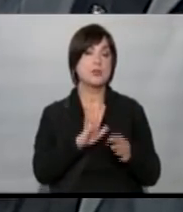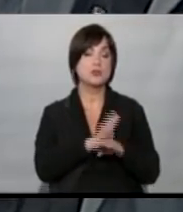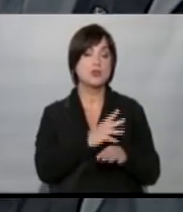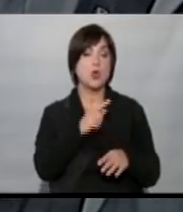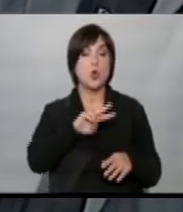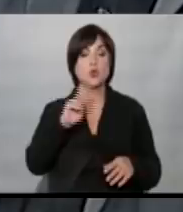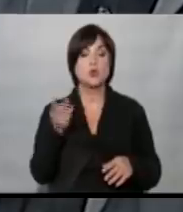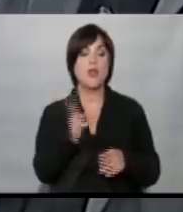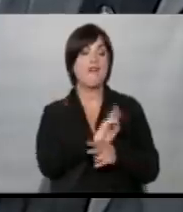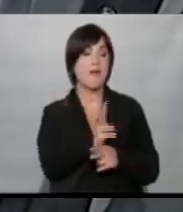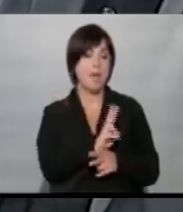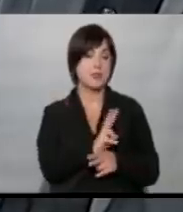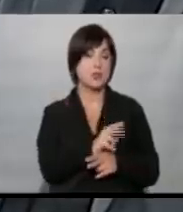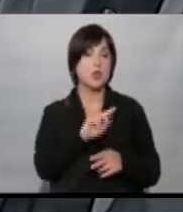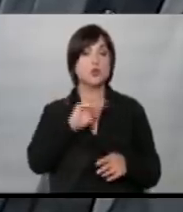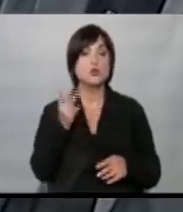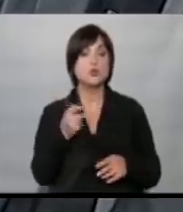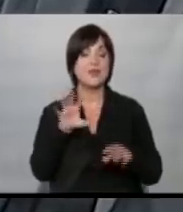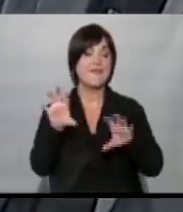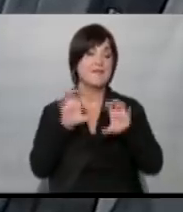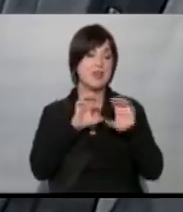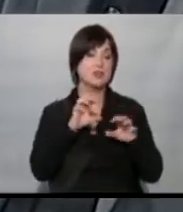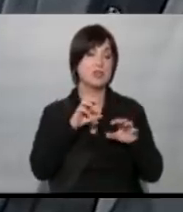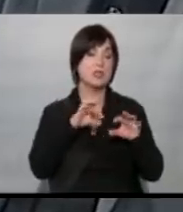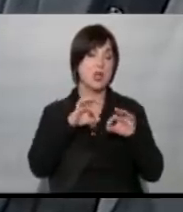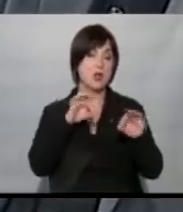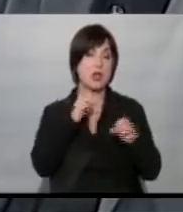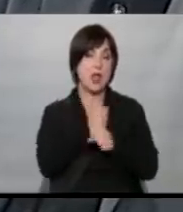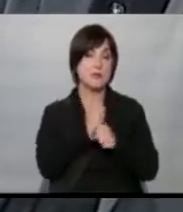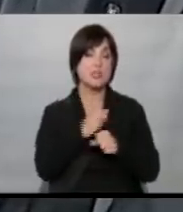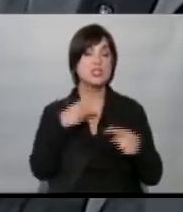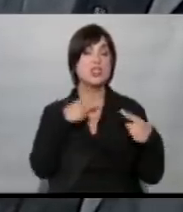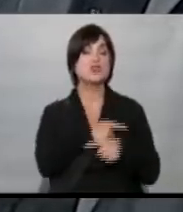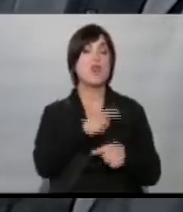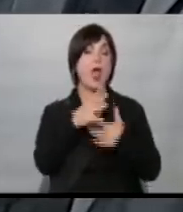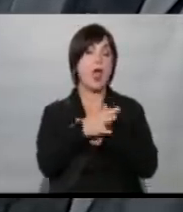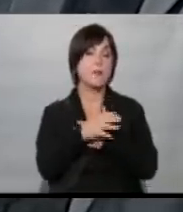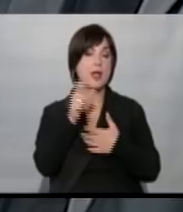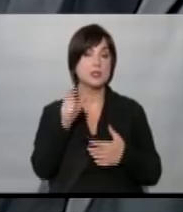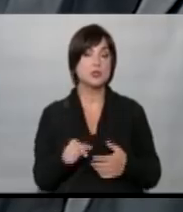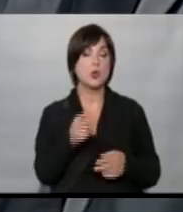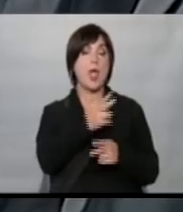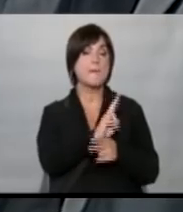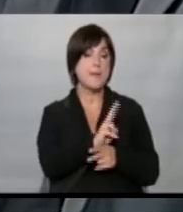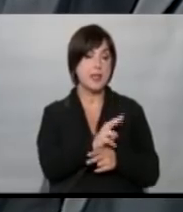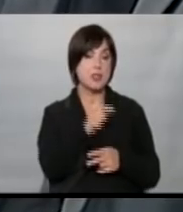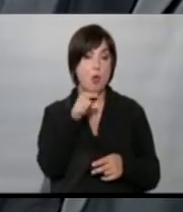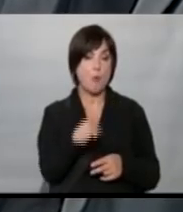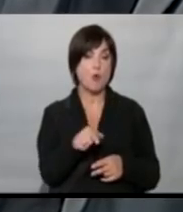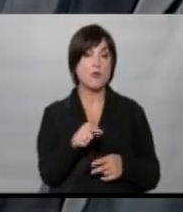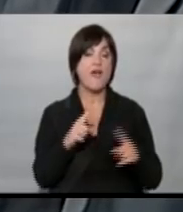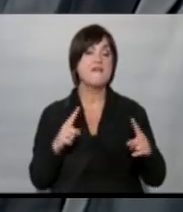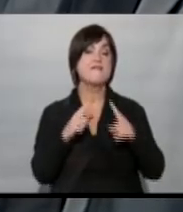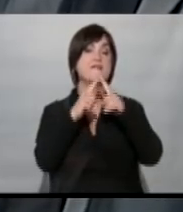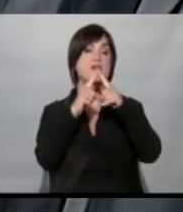кои друг ве манипулира. Другите ги влечат конците. За жал и албанскиот елемент тука е изманипулиран и тоа од